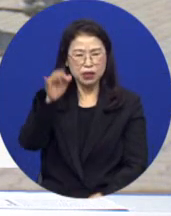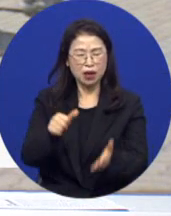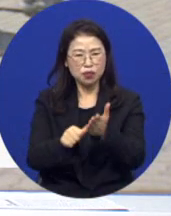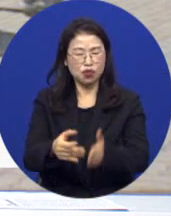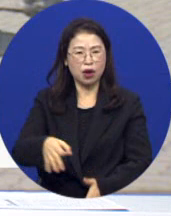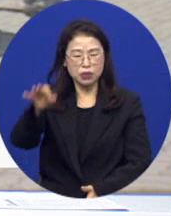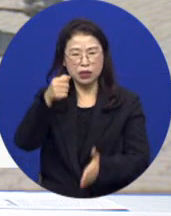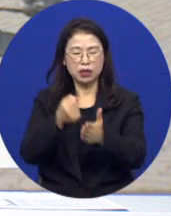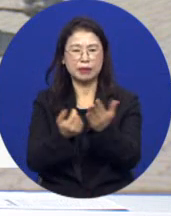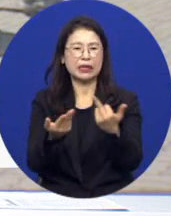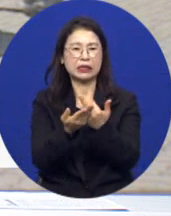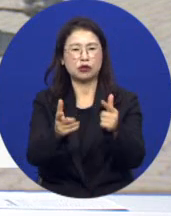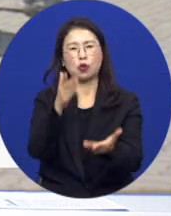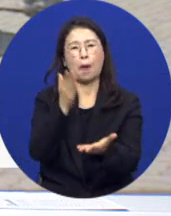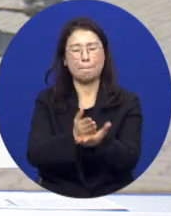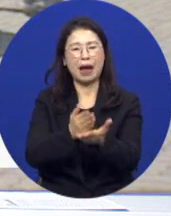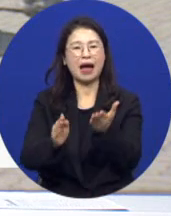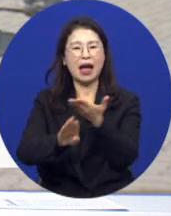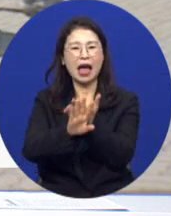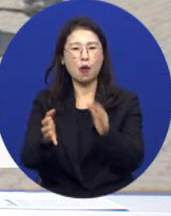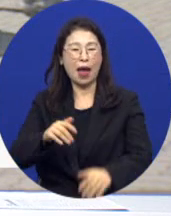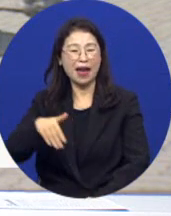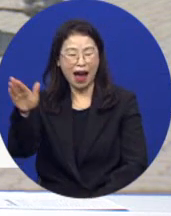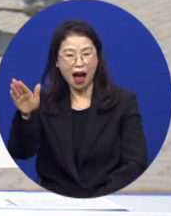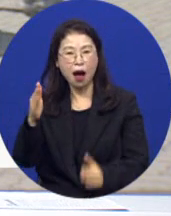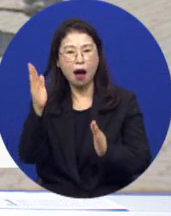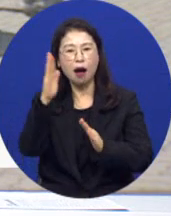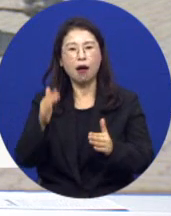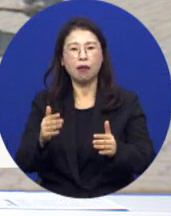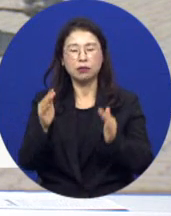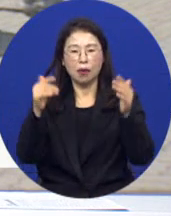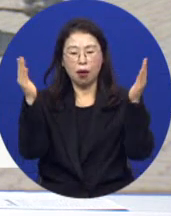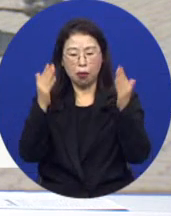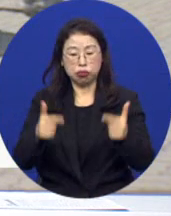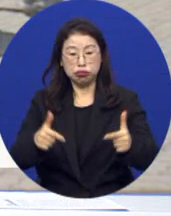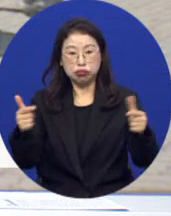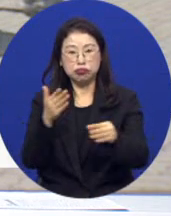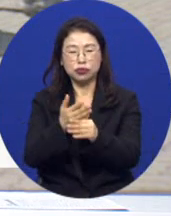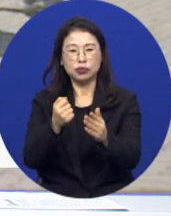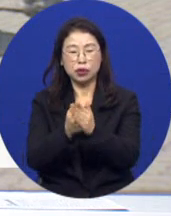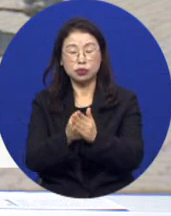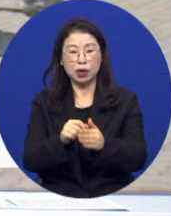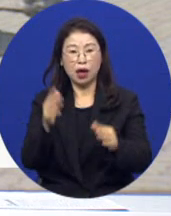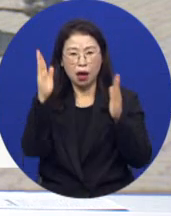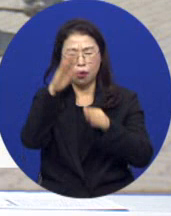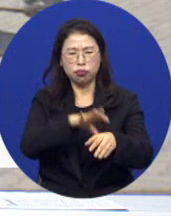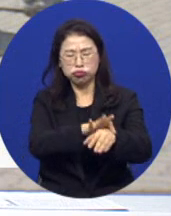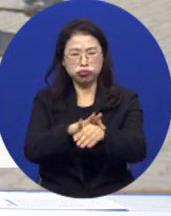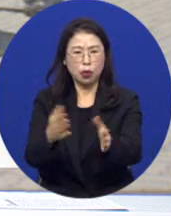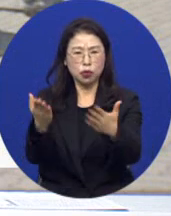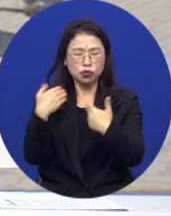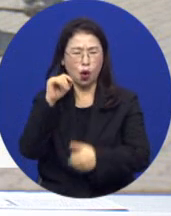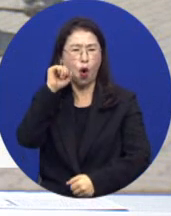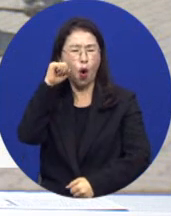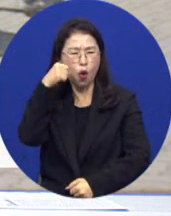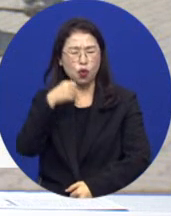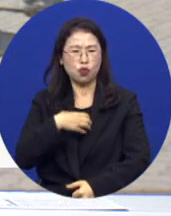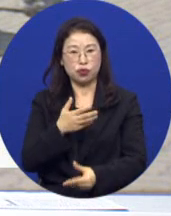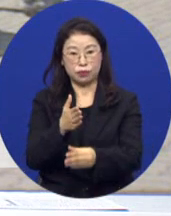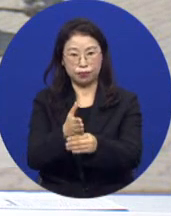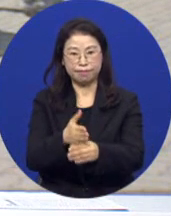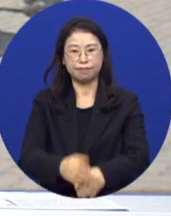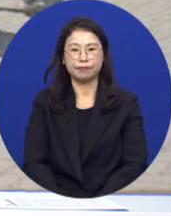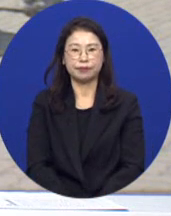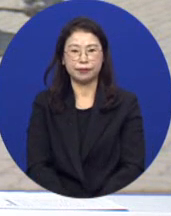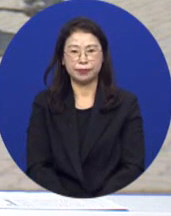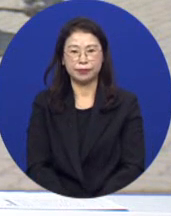대신 해외로 발길을 돌리는 학교가 늘어나면서 수학여행단 유치가 위태로워지고 있습니다. 이소영 기자입니다.